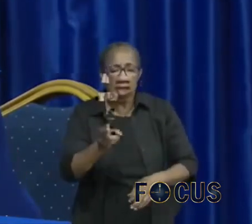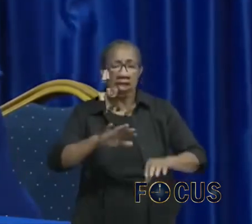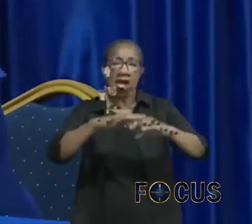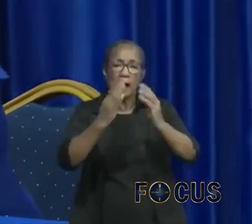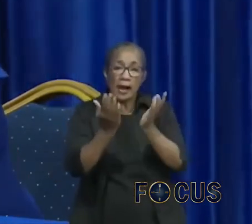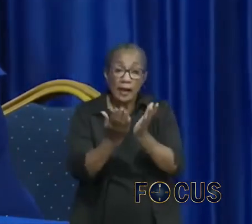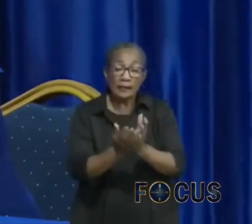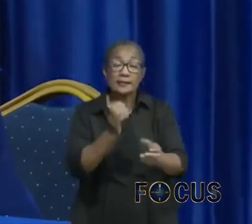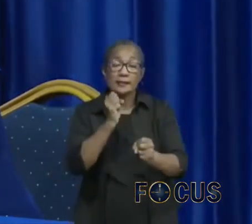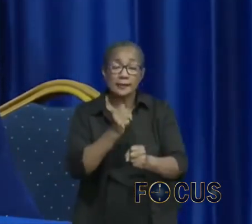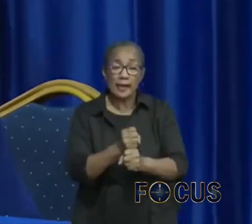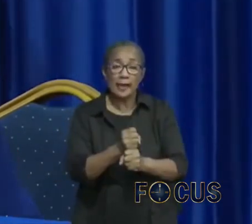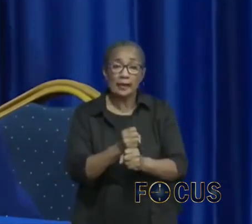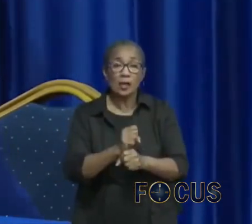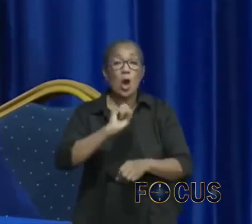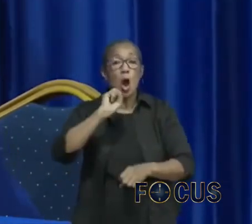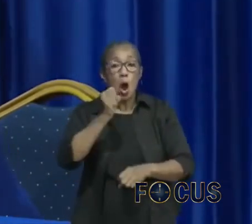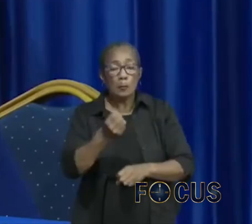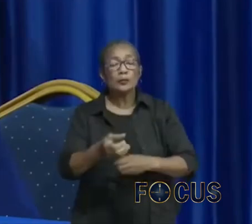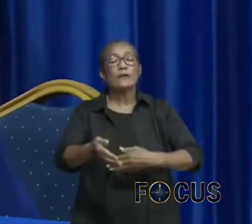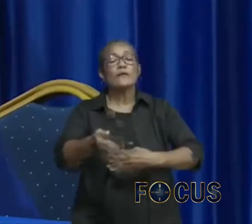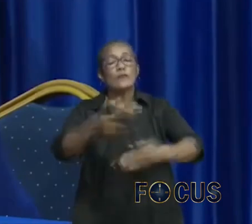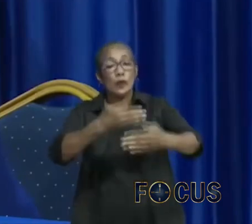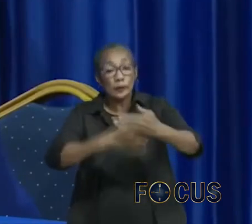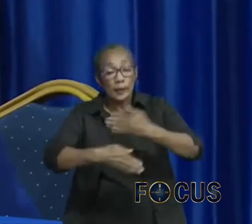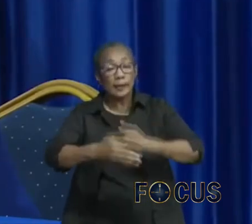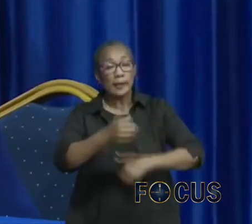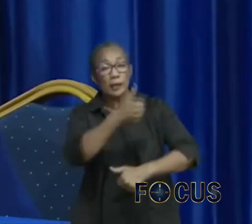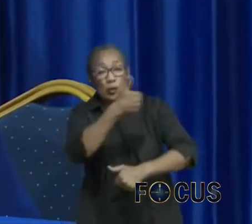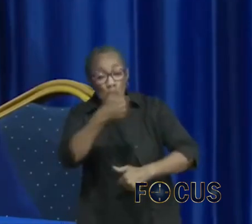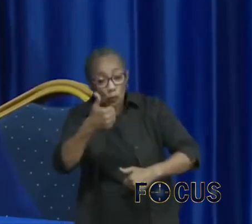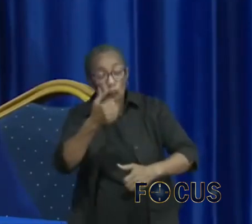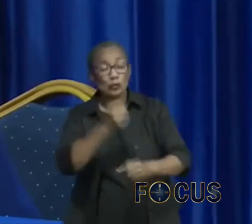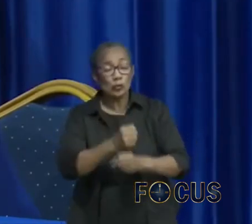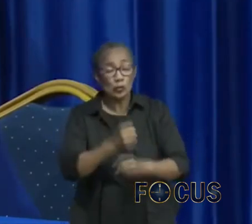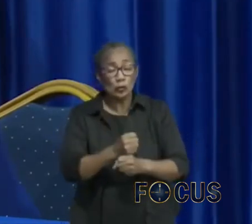om de voorbereidingen te treffen dat